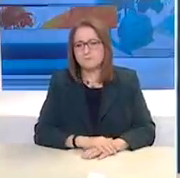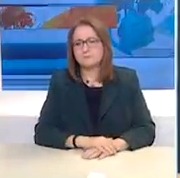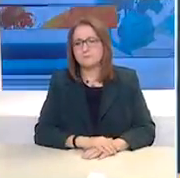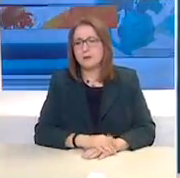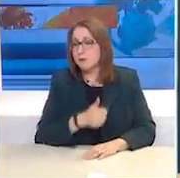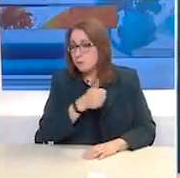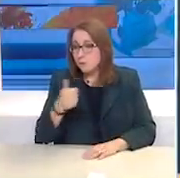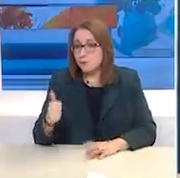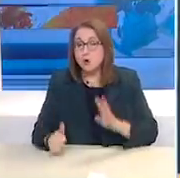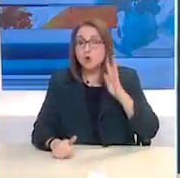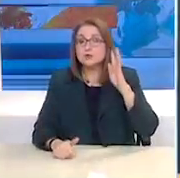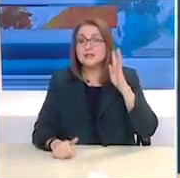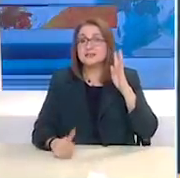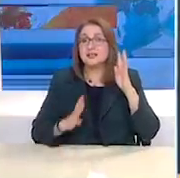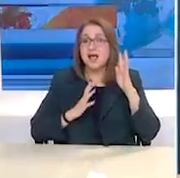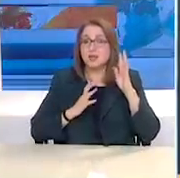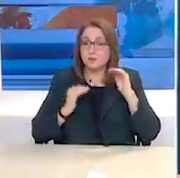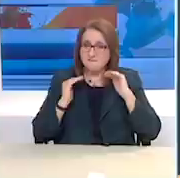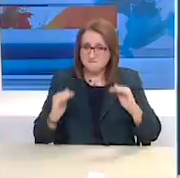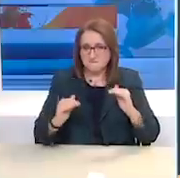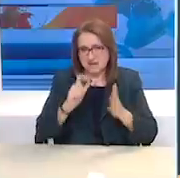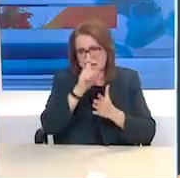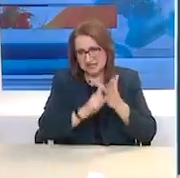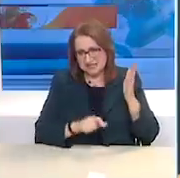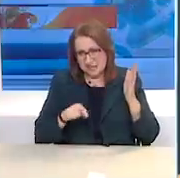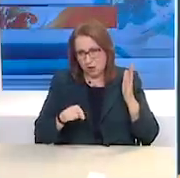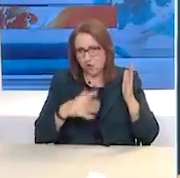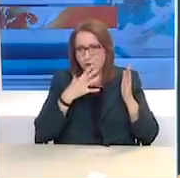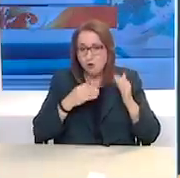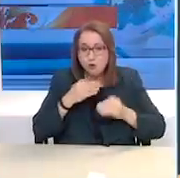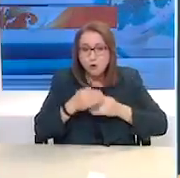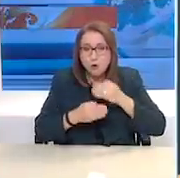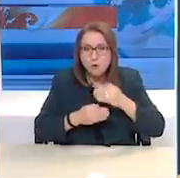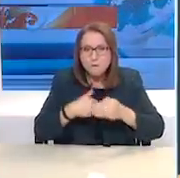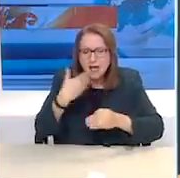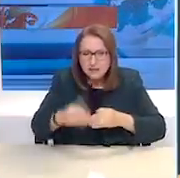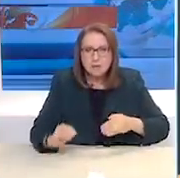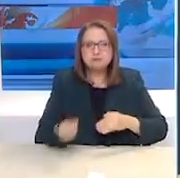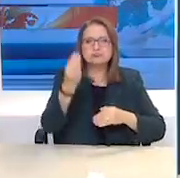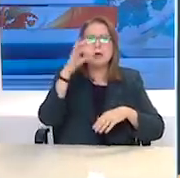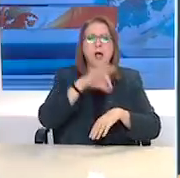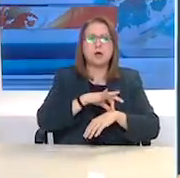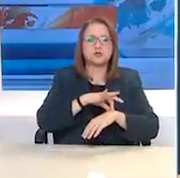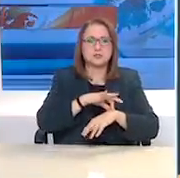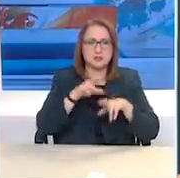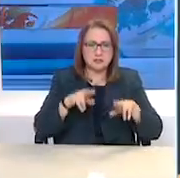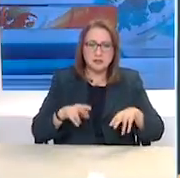θα παραμείνουν αναγκαστικά στο ξενοδοχείο γιατί στην πορεία έχουν νοσήσει, όλοι οι υπόλοιποι από